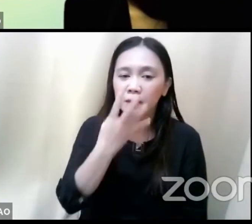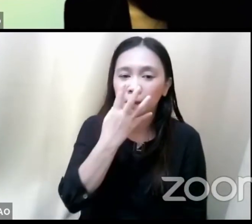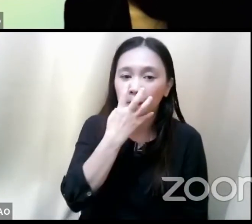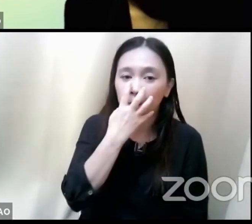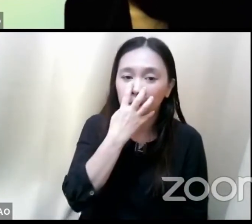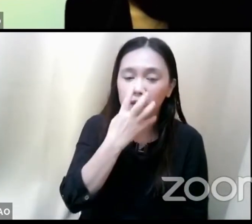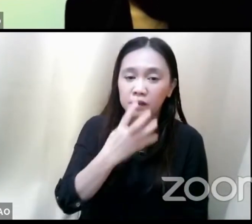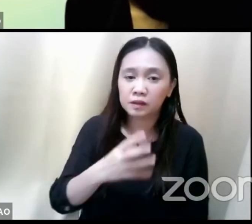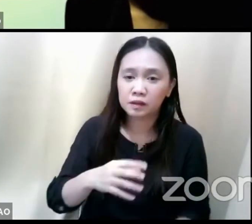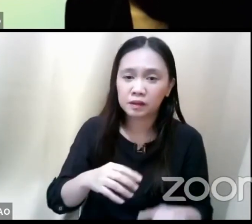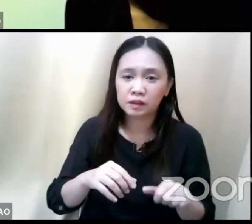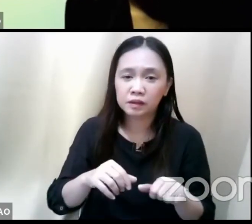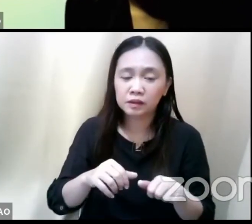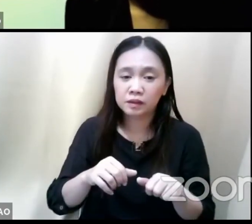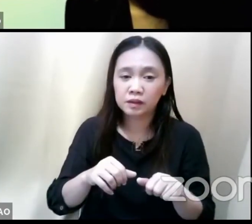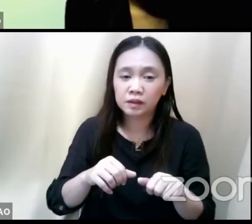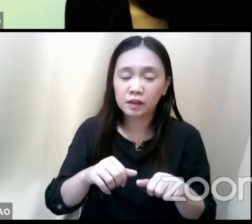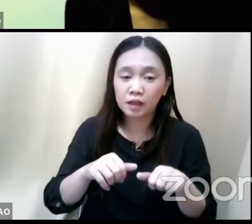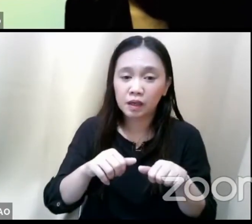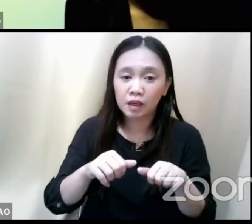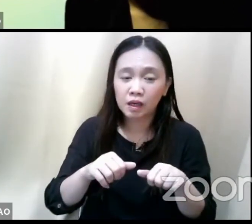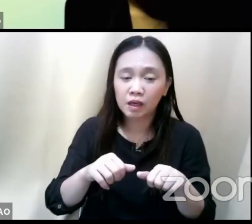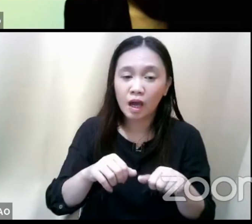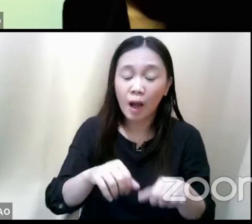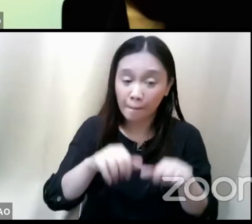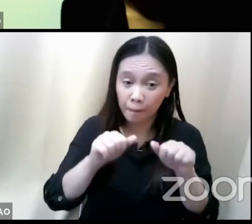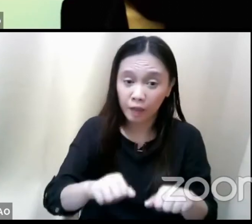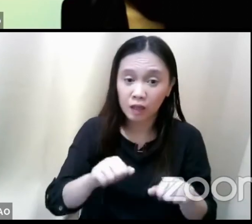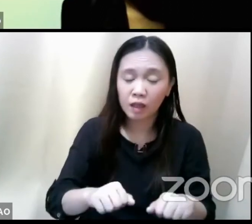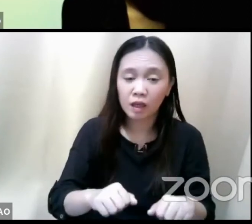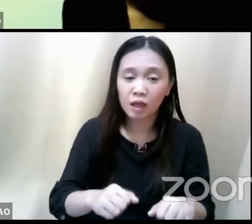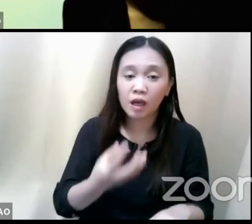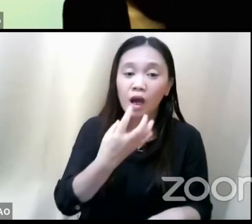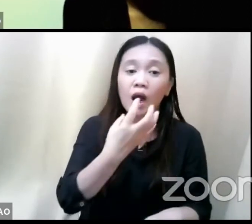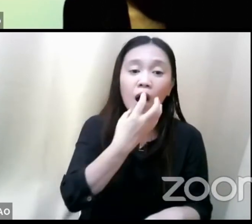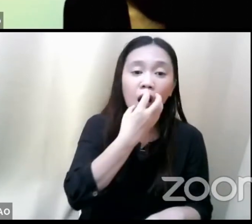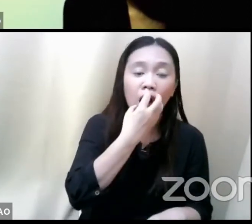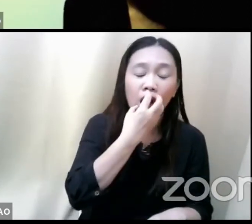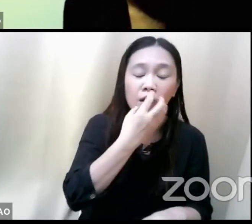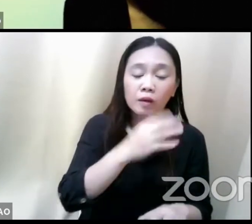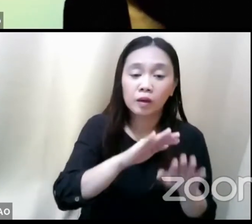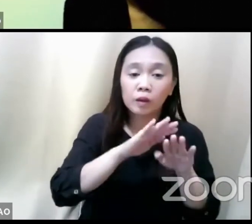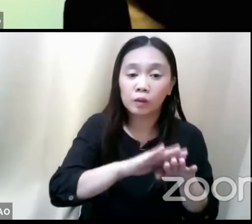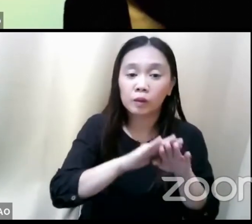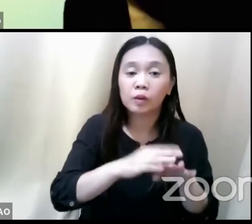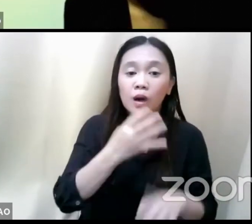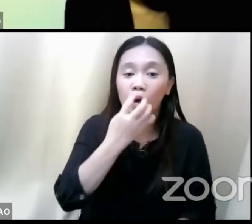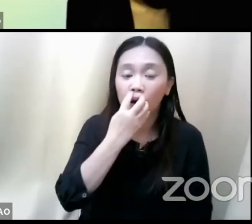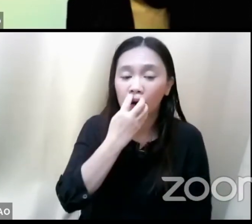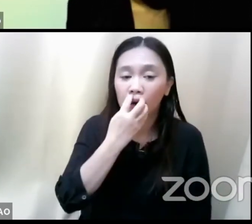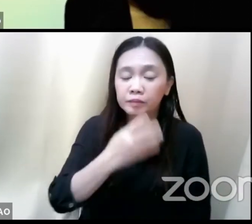yung binobomba dun sa bibig ng victim or ng patient.